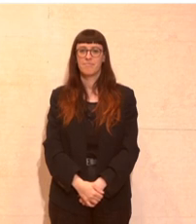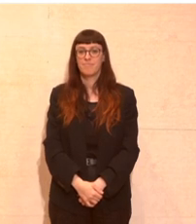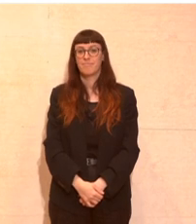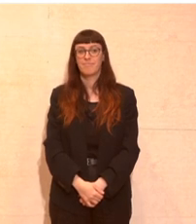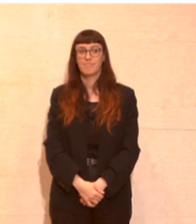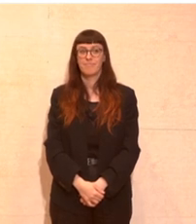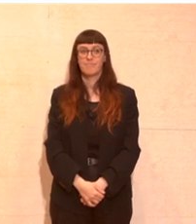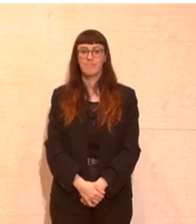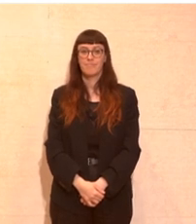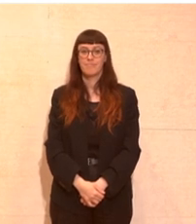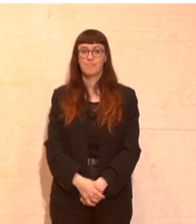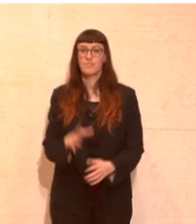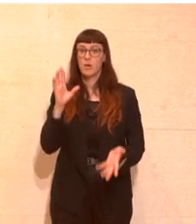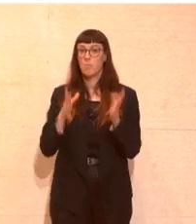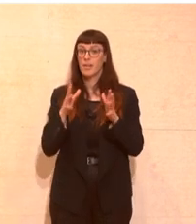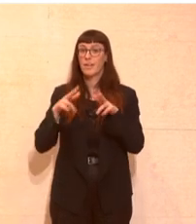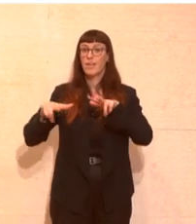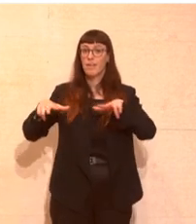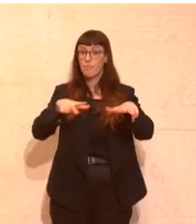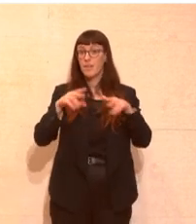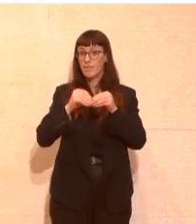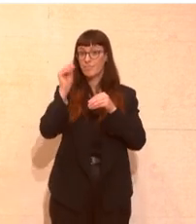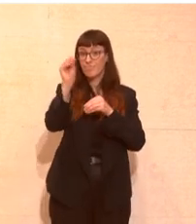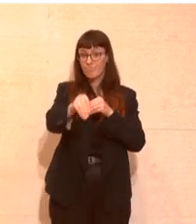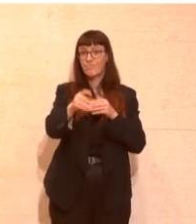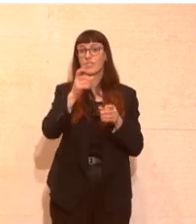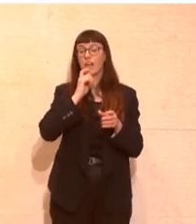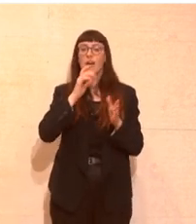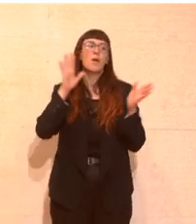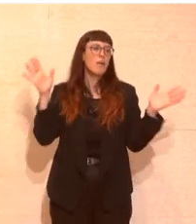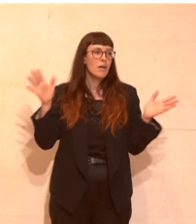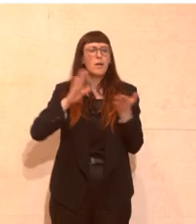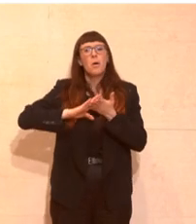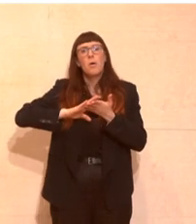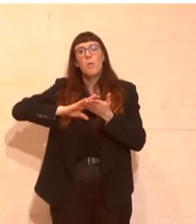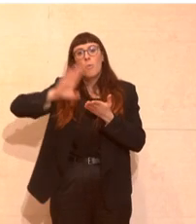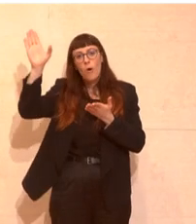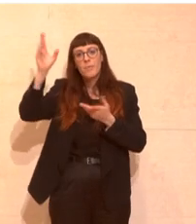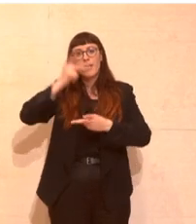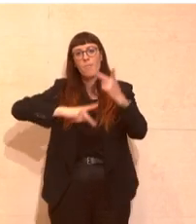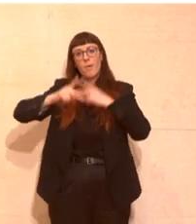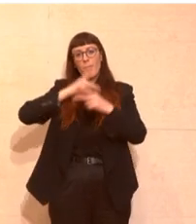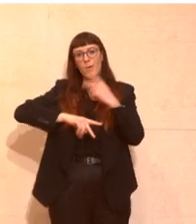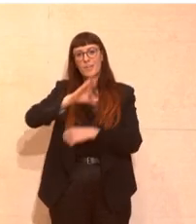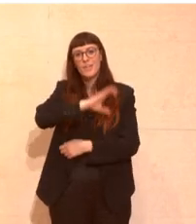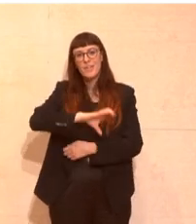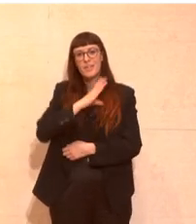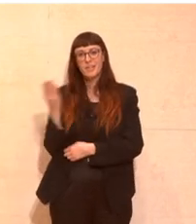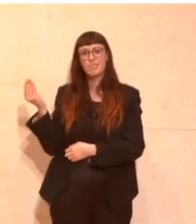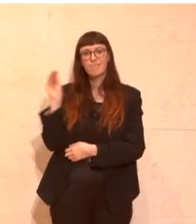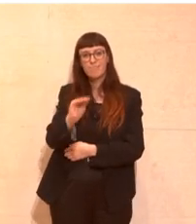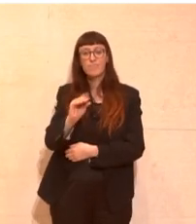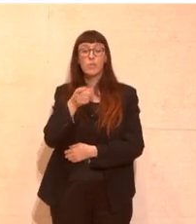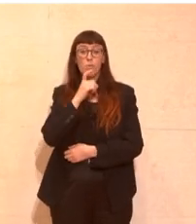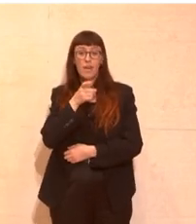Bon, peut-être qu'on n'aura pas la vidéo. On n'a pas la vidéo. Promis, j'essaye de vous la mettre sur une diapositive d'ici la fin de journée, parce que